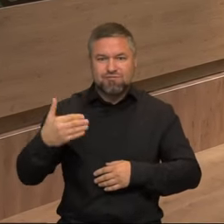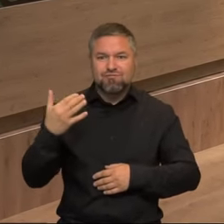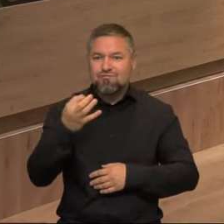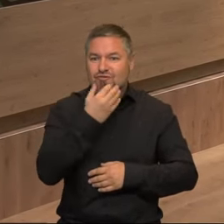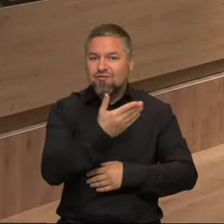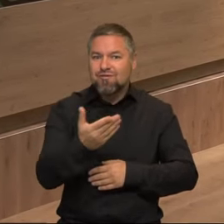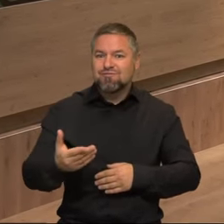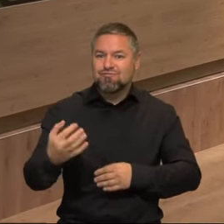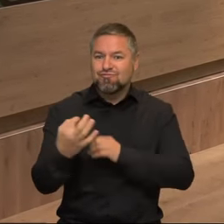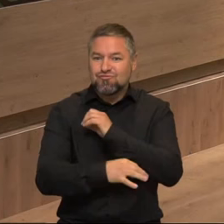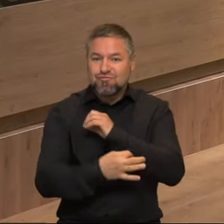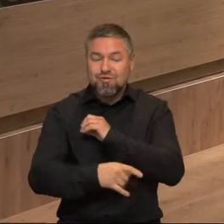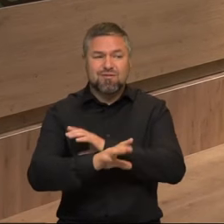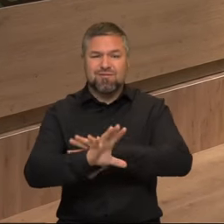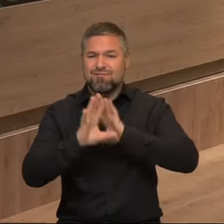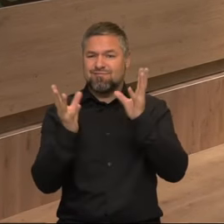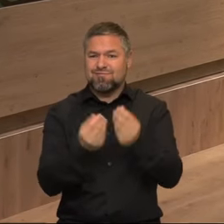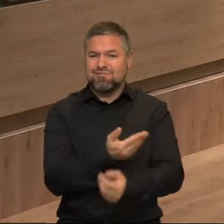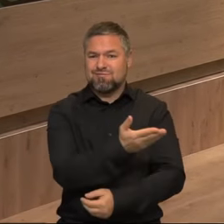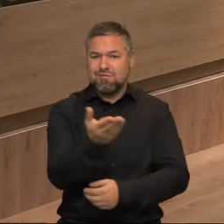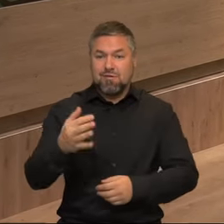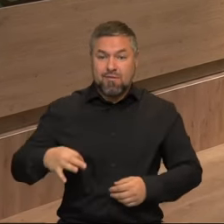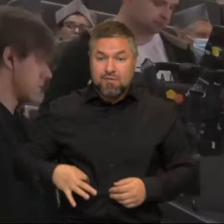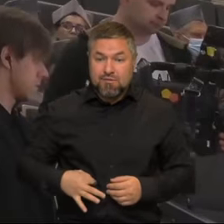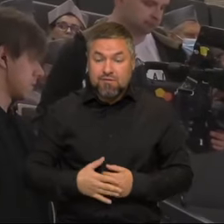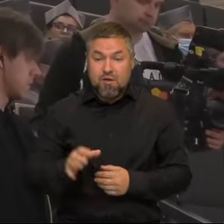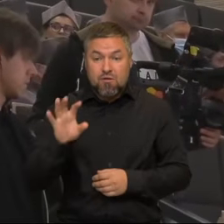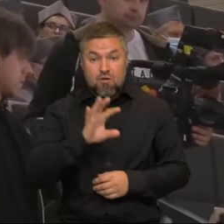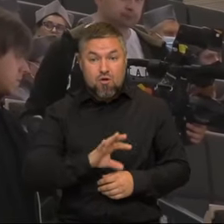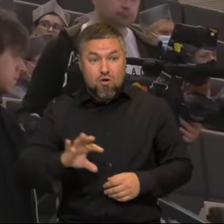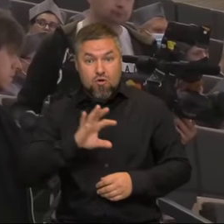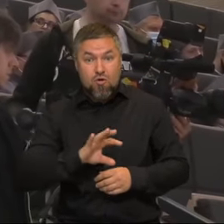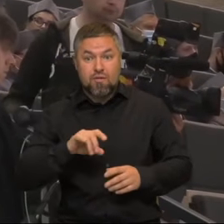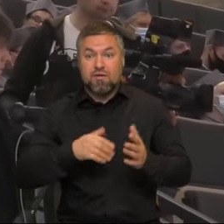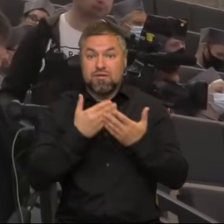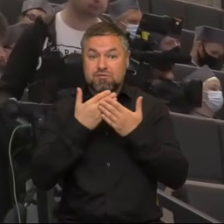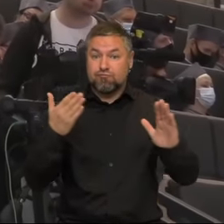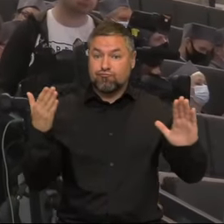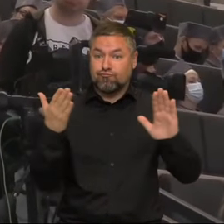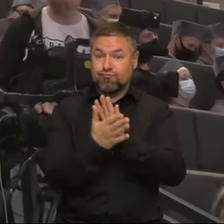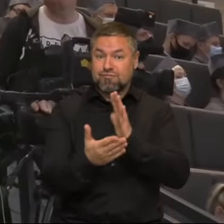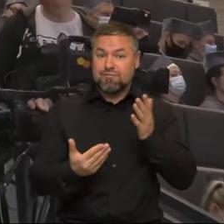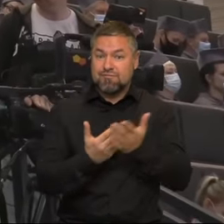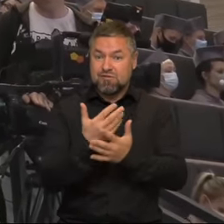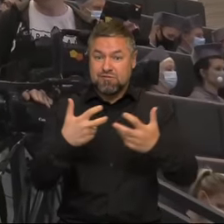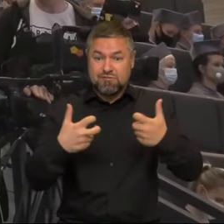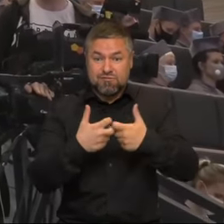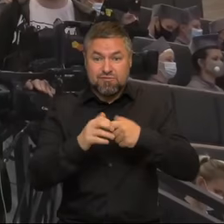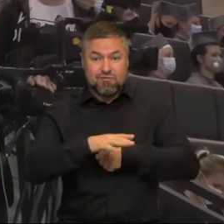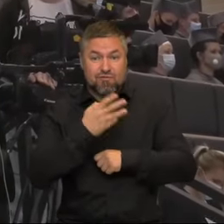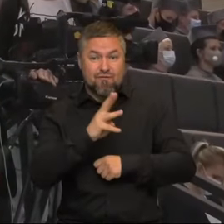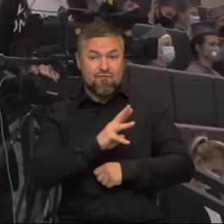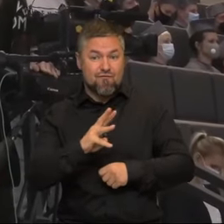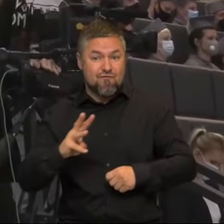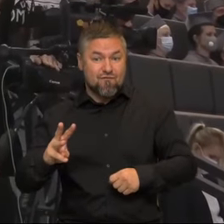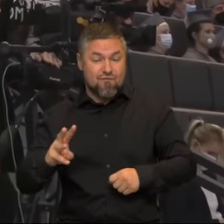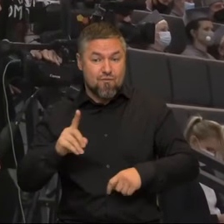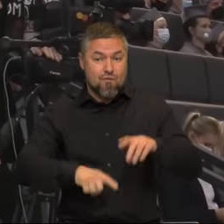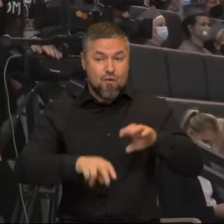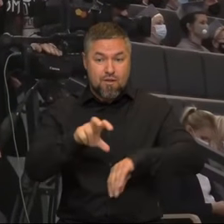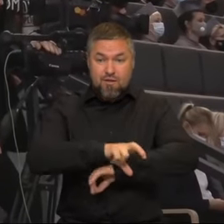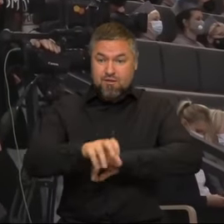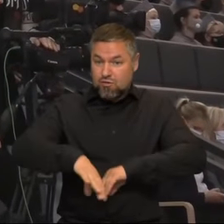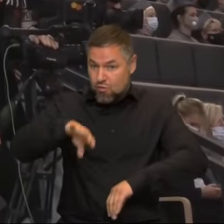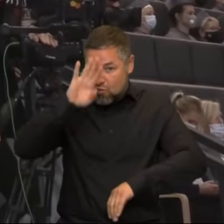uczelni oraz wszystkich państwa oglądających uroczystość dzięki bezpośredniej transmisji na stronie internetowej